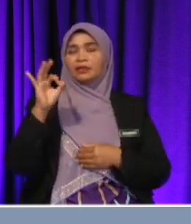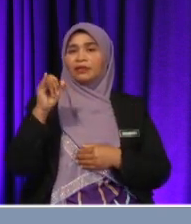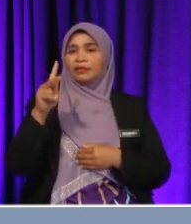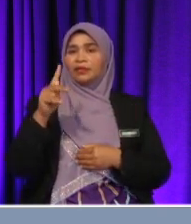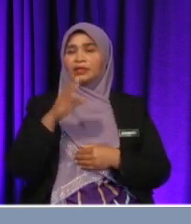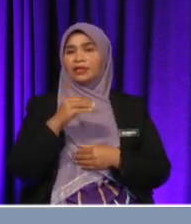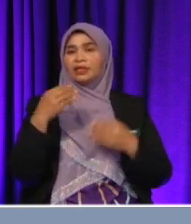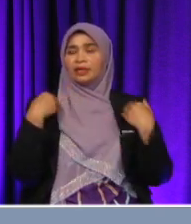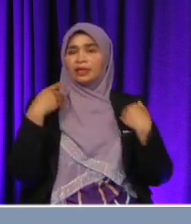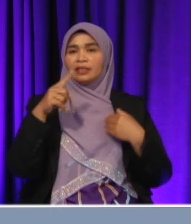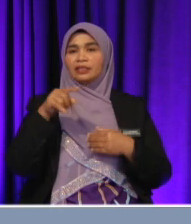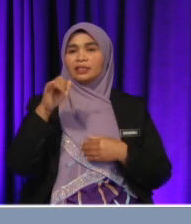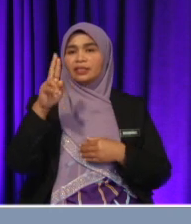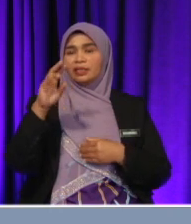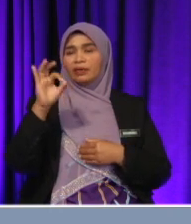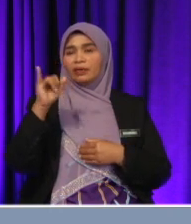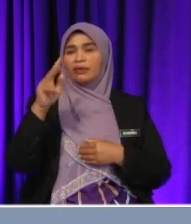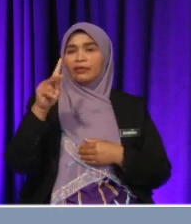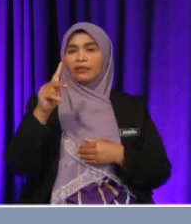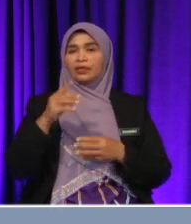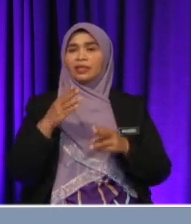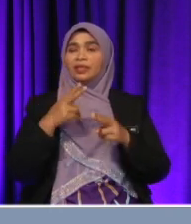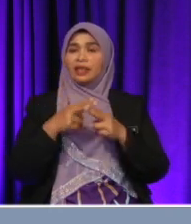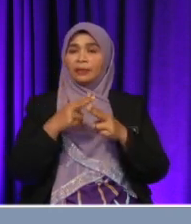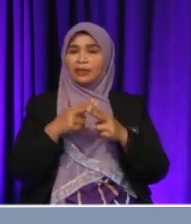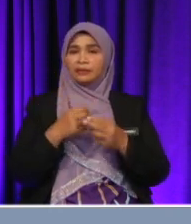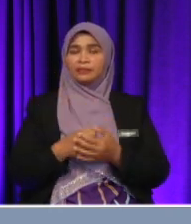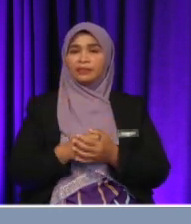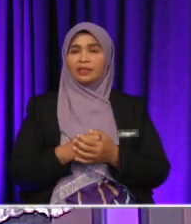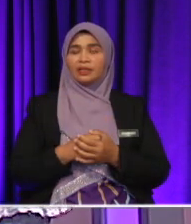zerofit Oke sebelum kita minta irvice